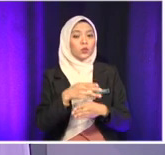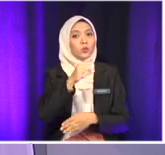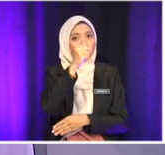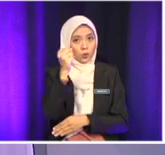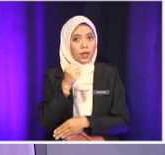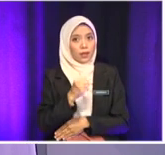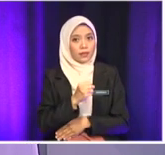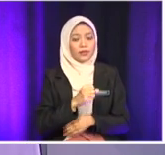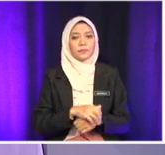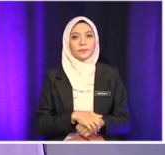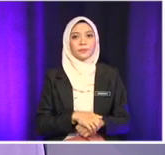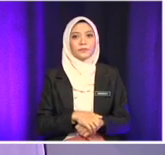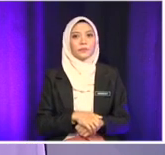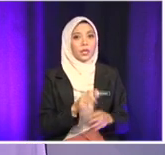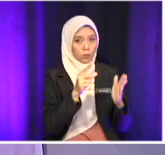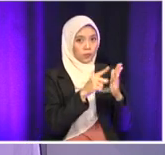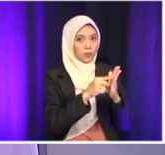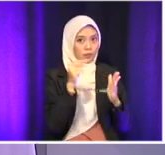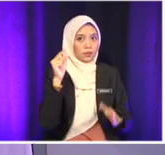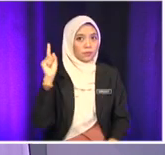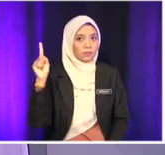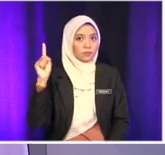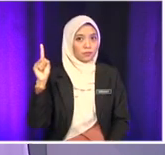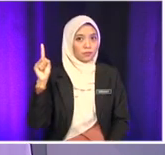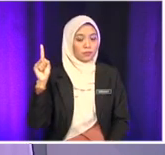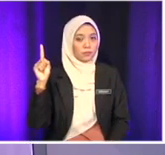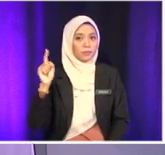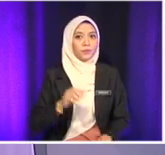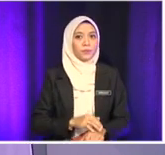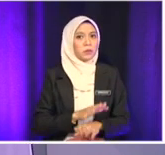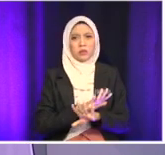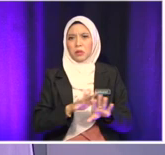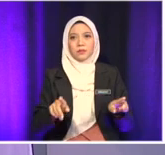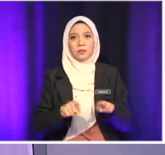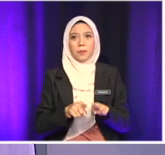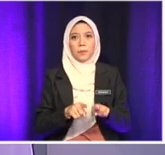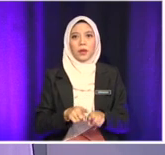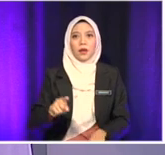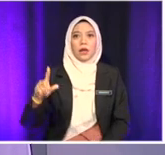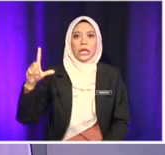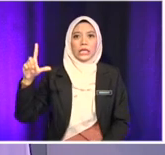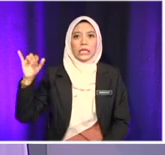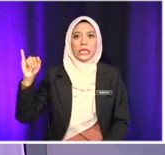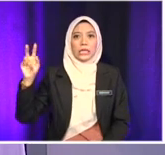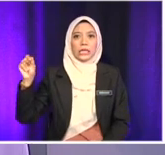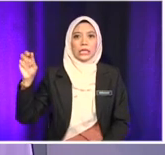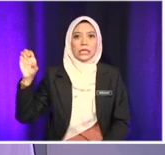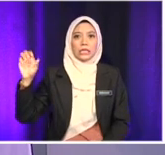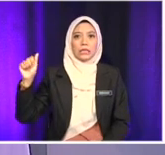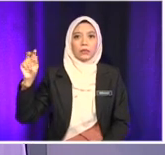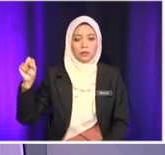soal ini ya cukup pilih tajuk yang pertama adalah ketak sama alinge dalam satu pembeli ubah contoh